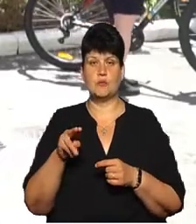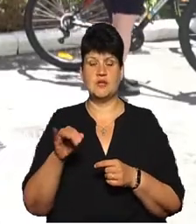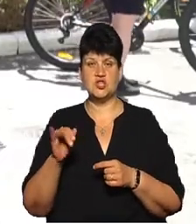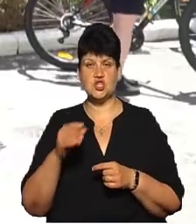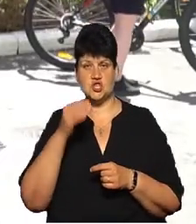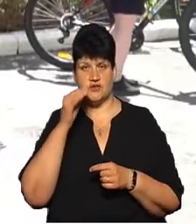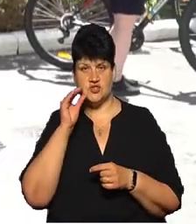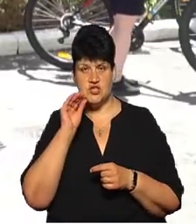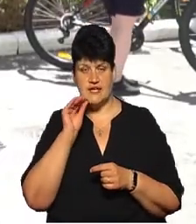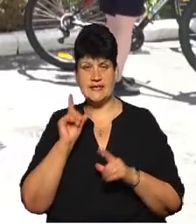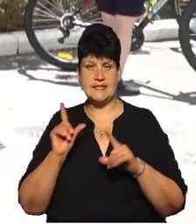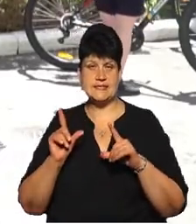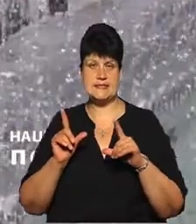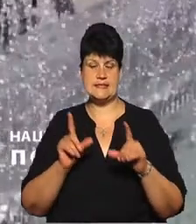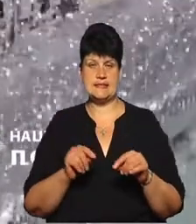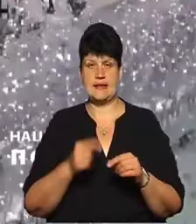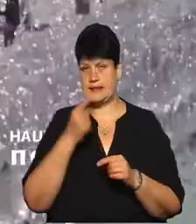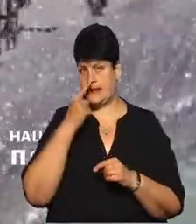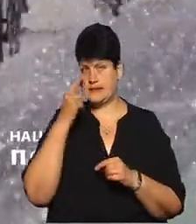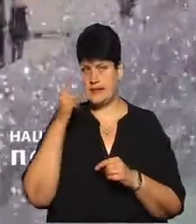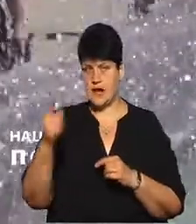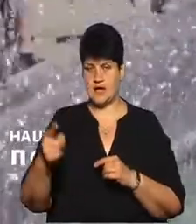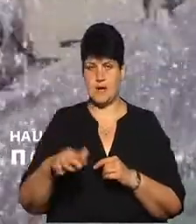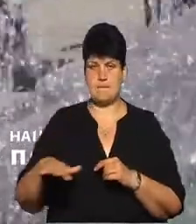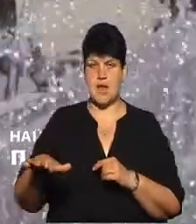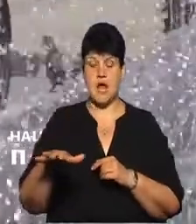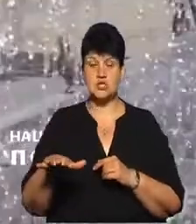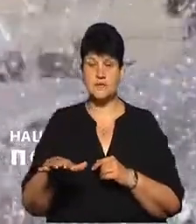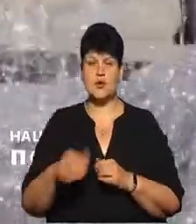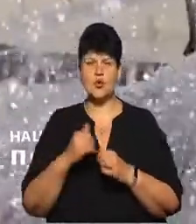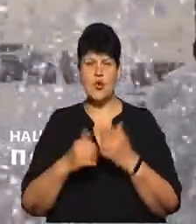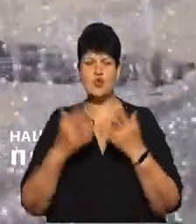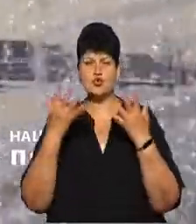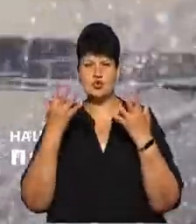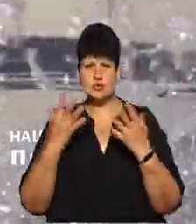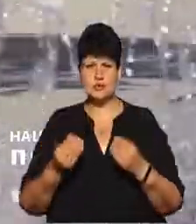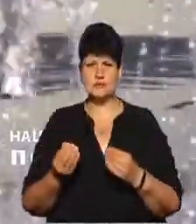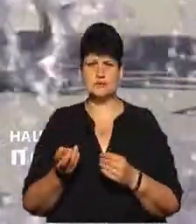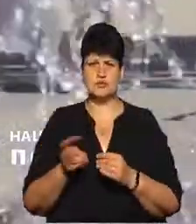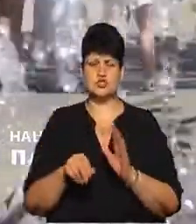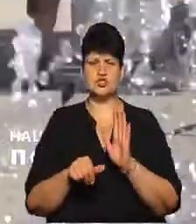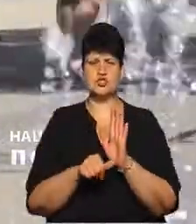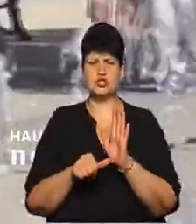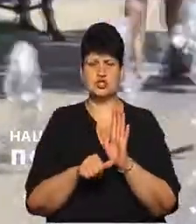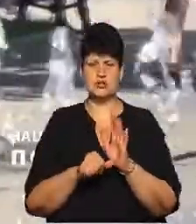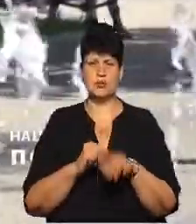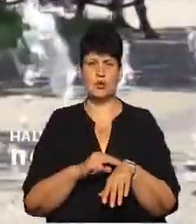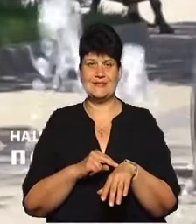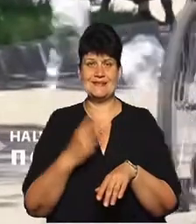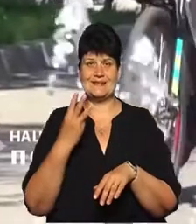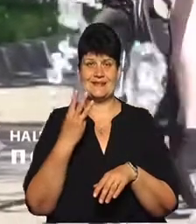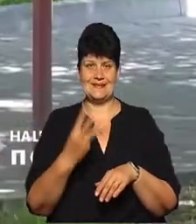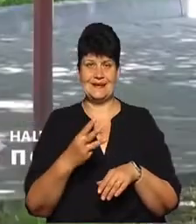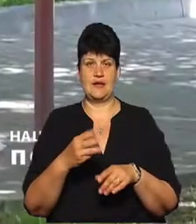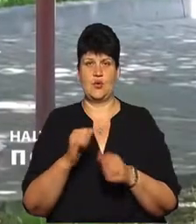з заїздом на дальній пляж. Щодня на велопатрулювання заступатимуть 6 поліцейських. Це 3 екіпажі, в кожному з